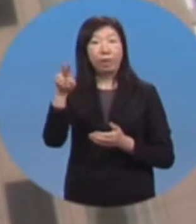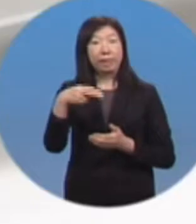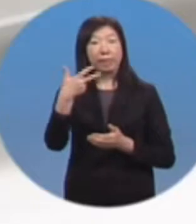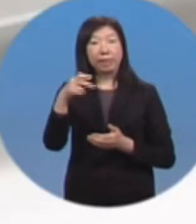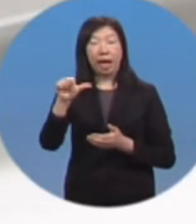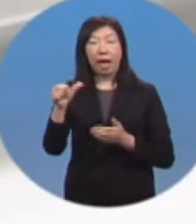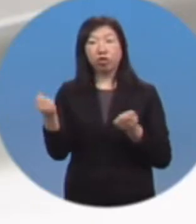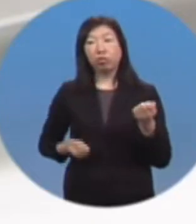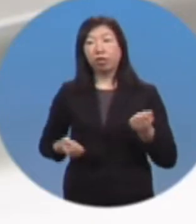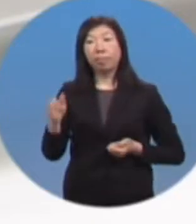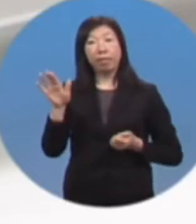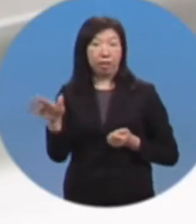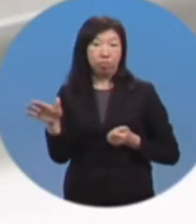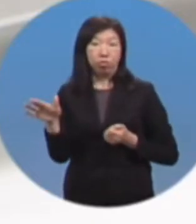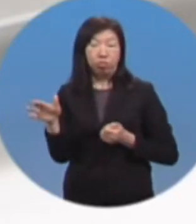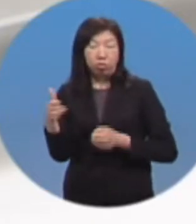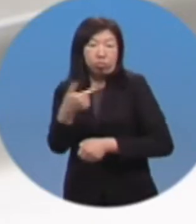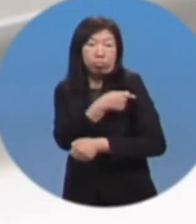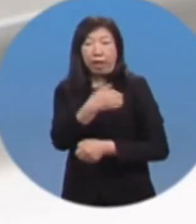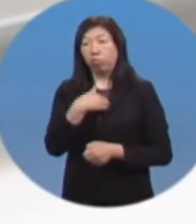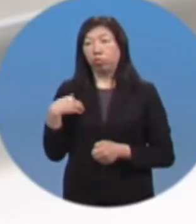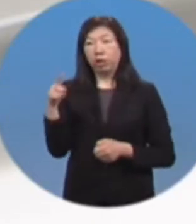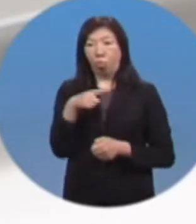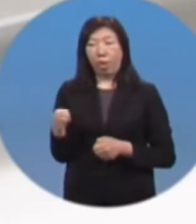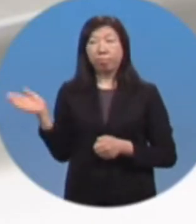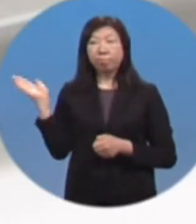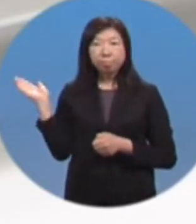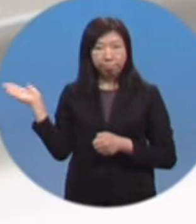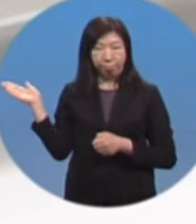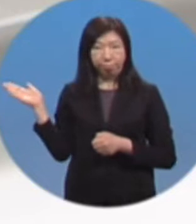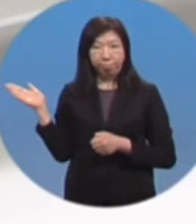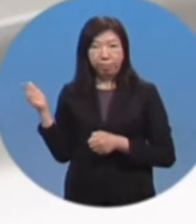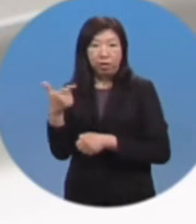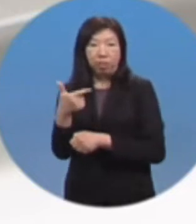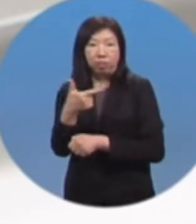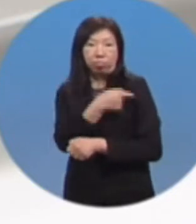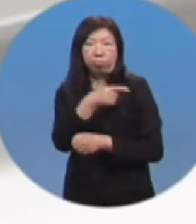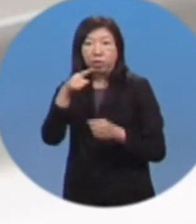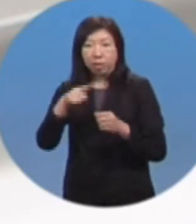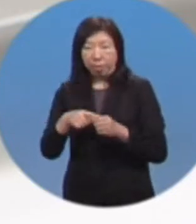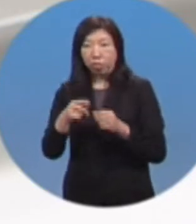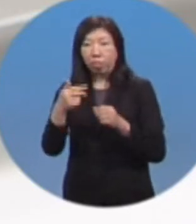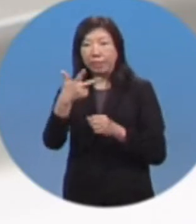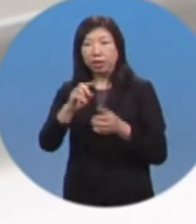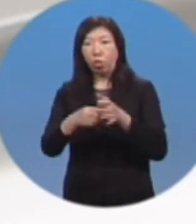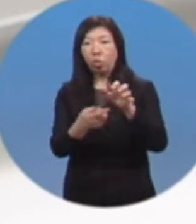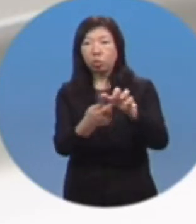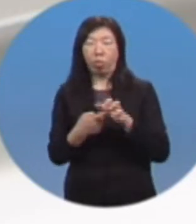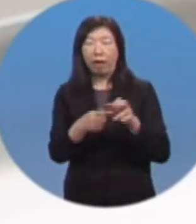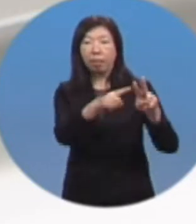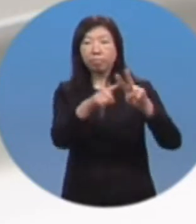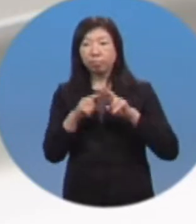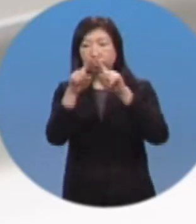沼です。接種の対象はご覧の方々です。接種を受けるにはお住まいの市町村から発行